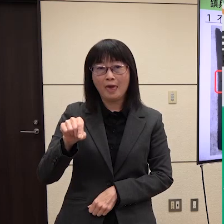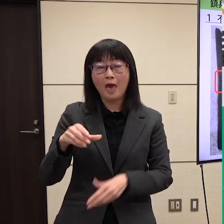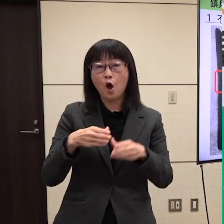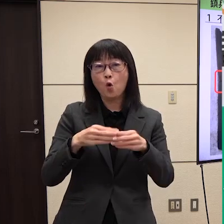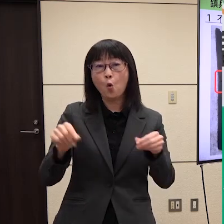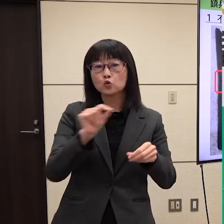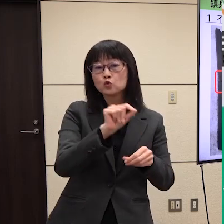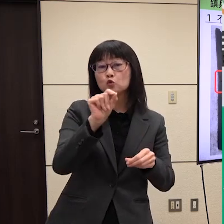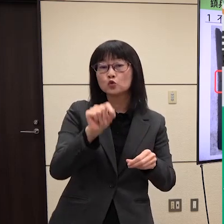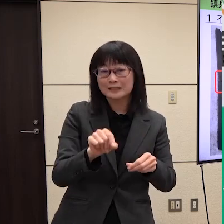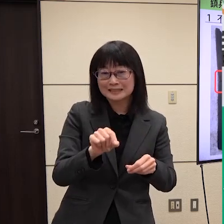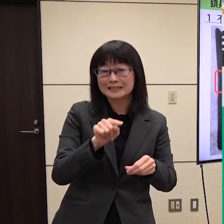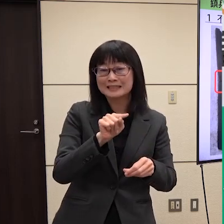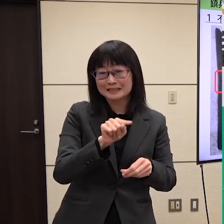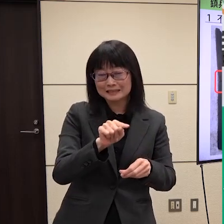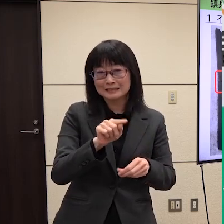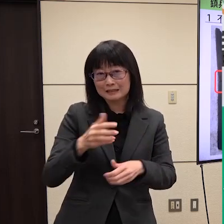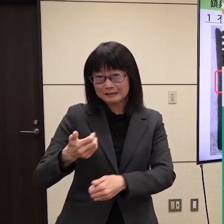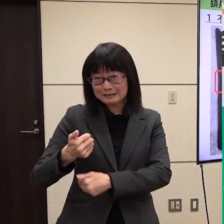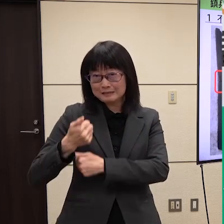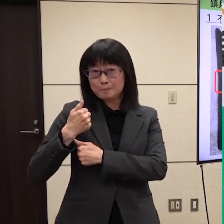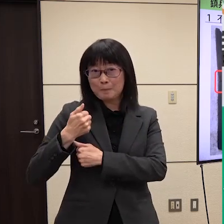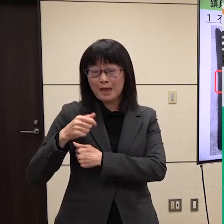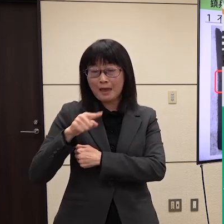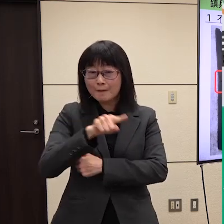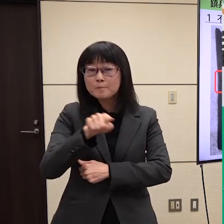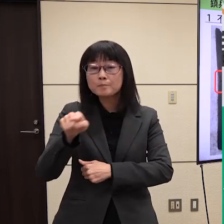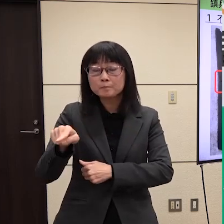対して、この陳平が亡くなったのは